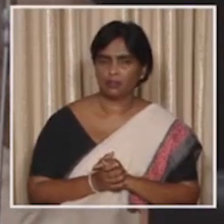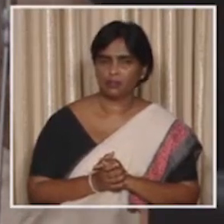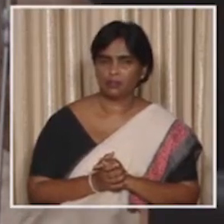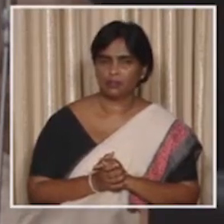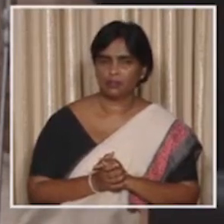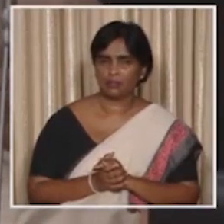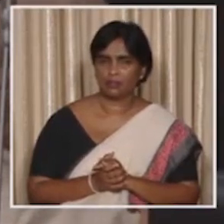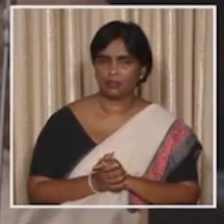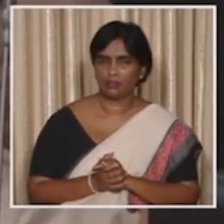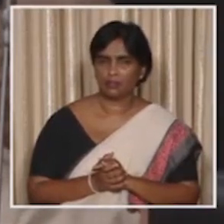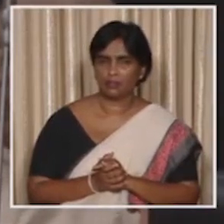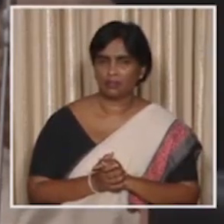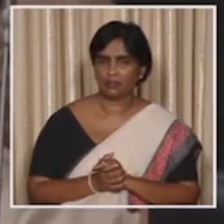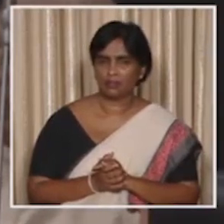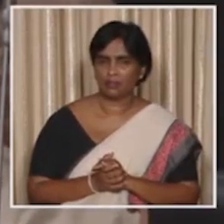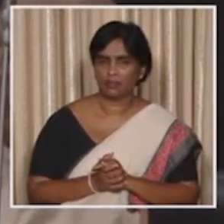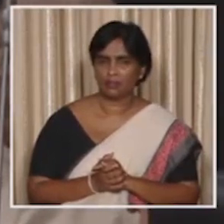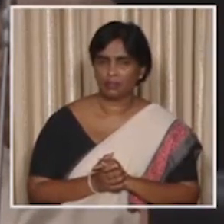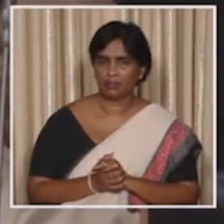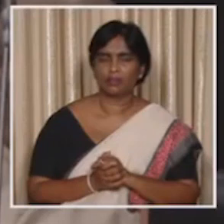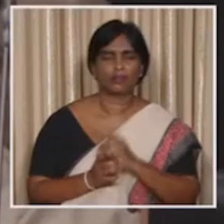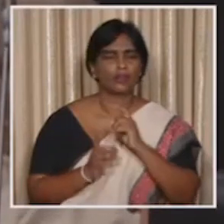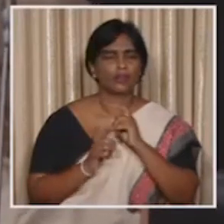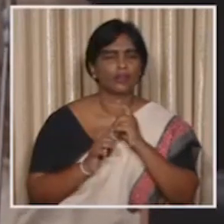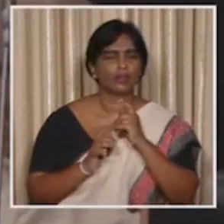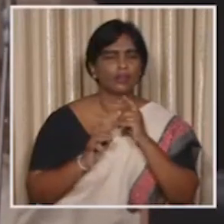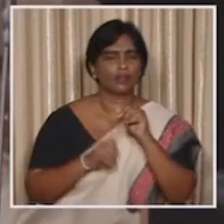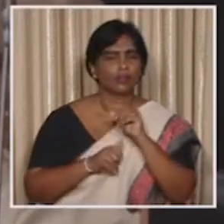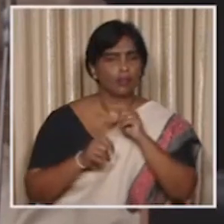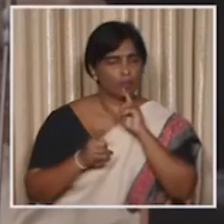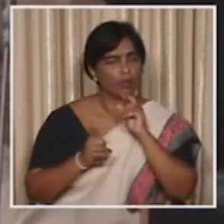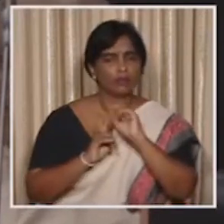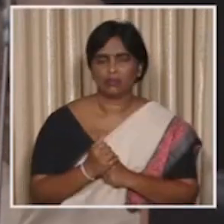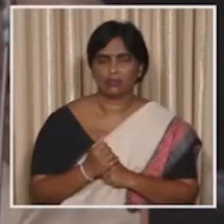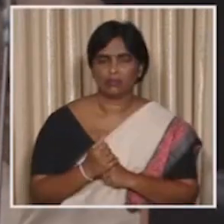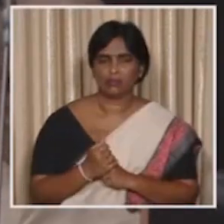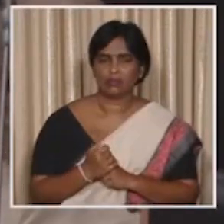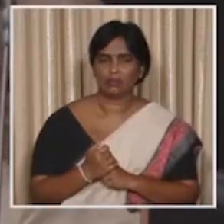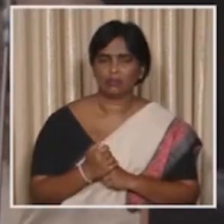MPDUK මාපපත්‍ර නඩුව සභාගත කරන්න. කාට හරි ඕනනම් මම සභාගත